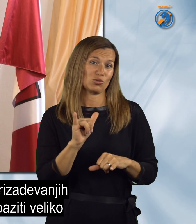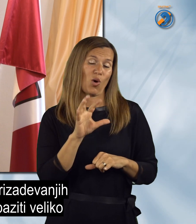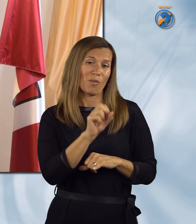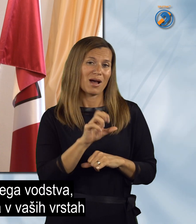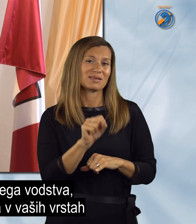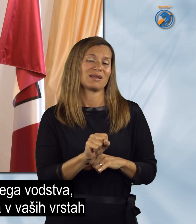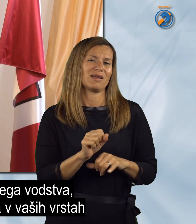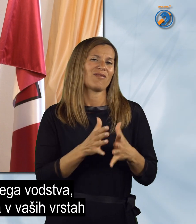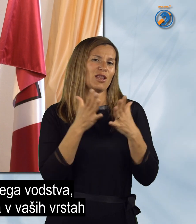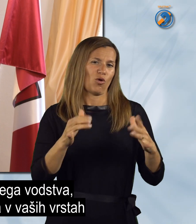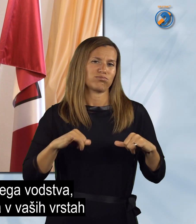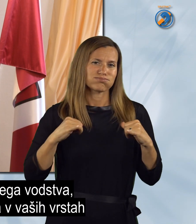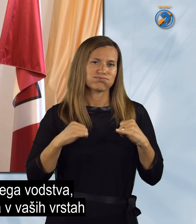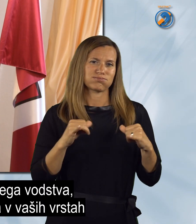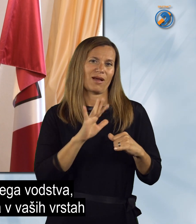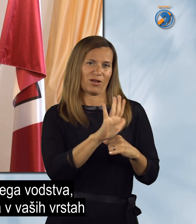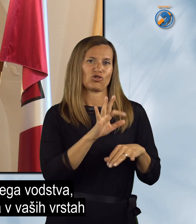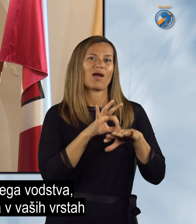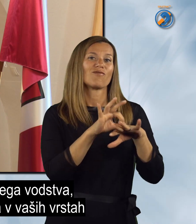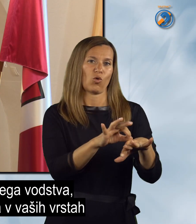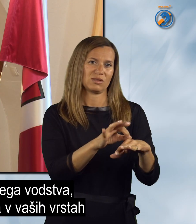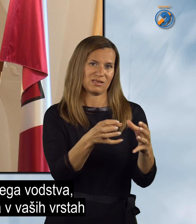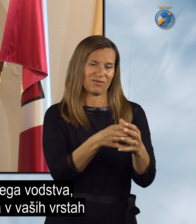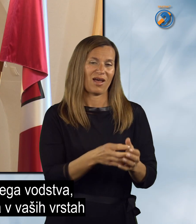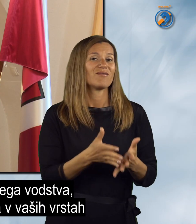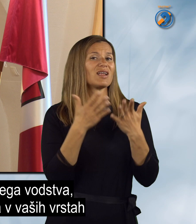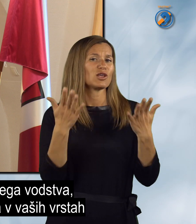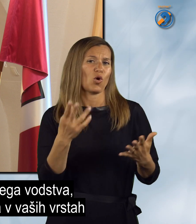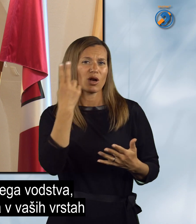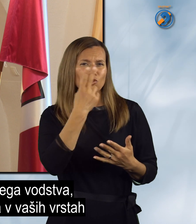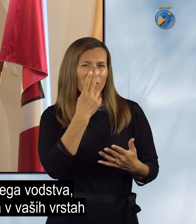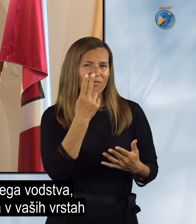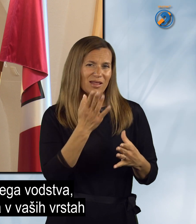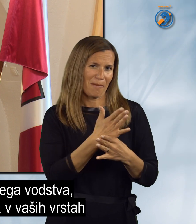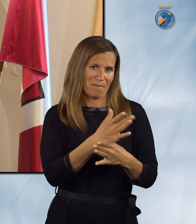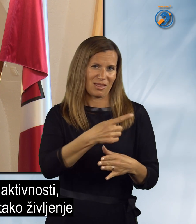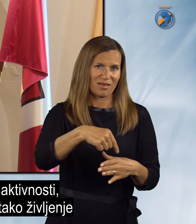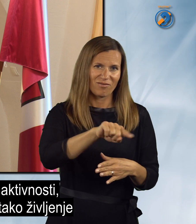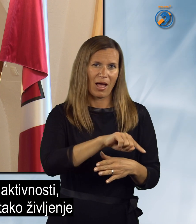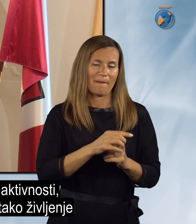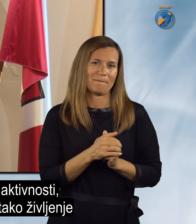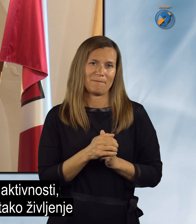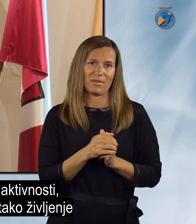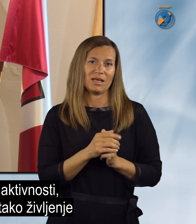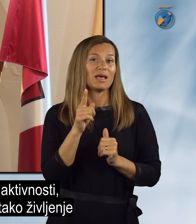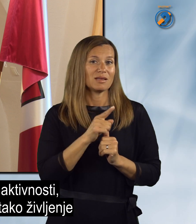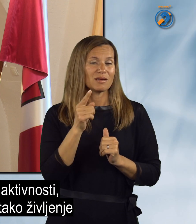opaziti veliko prizadevnost vašega vodstva, veliko razumevanja v vaših vrstah